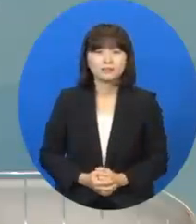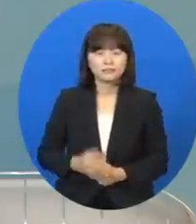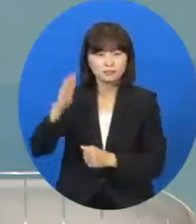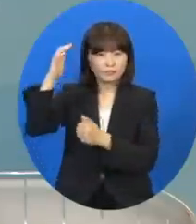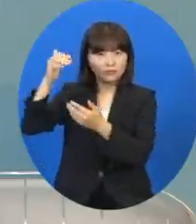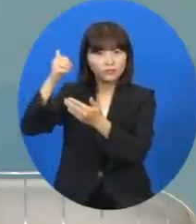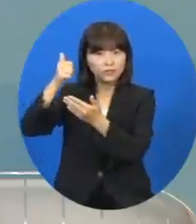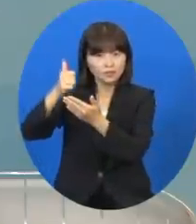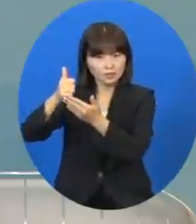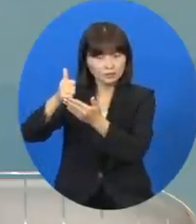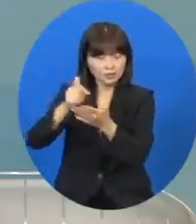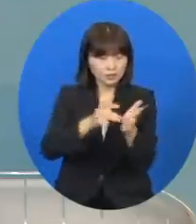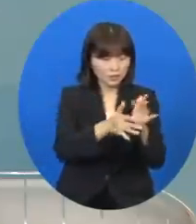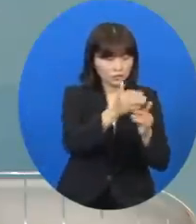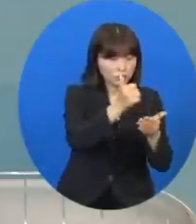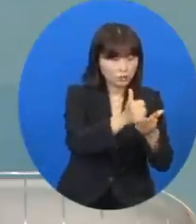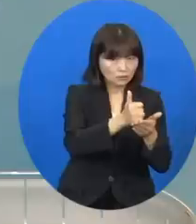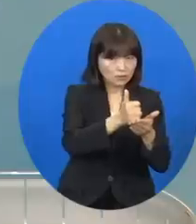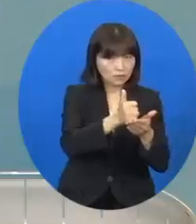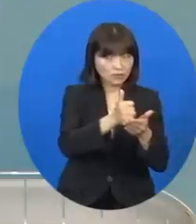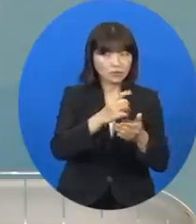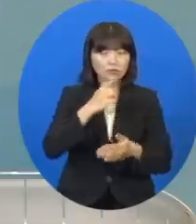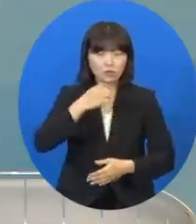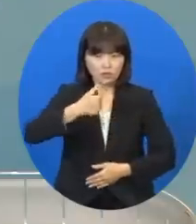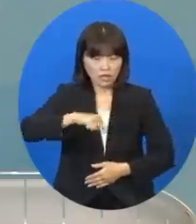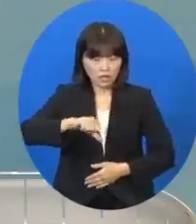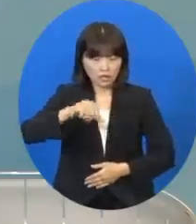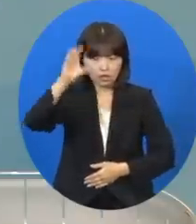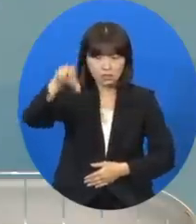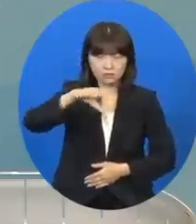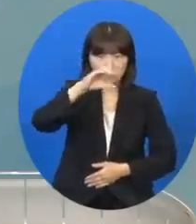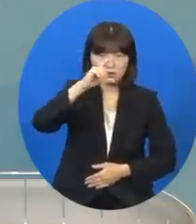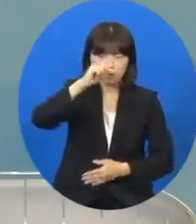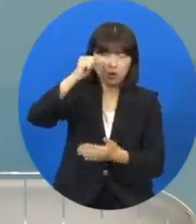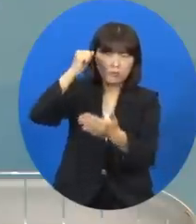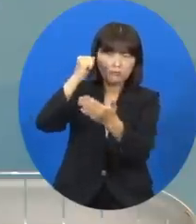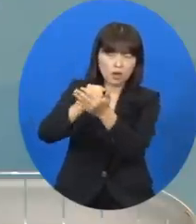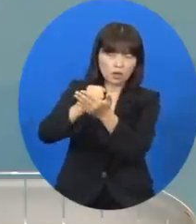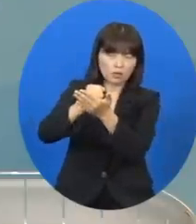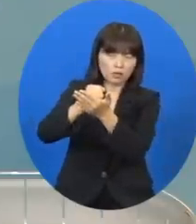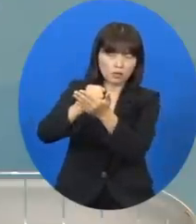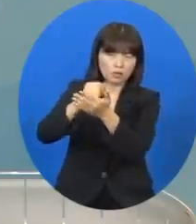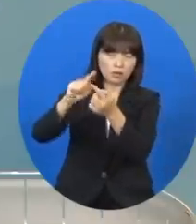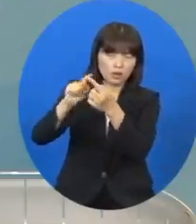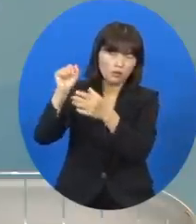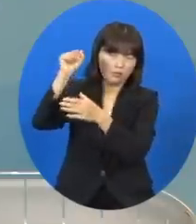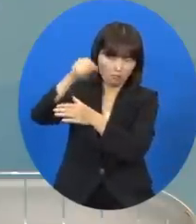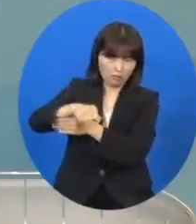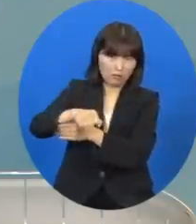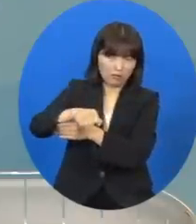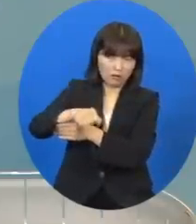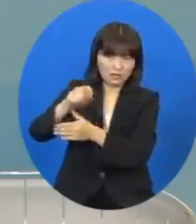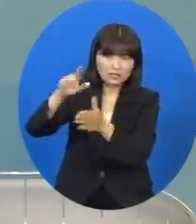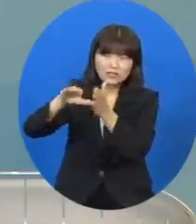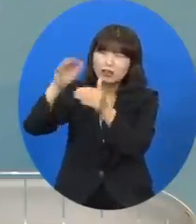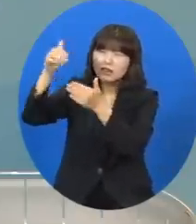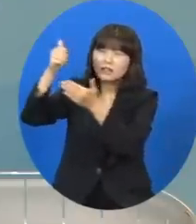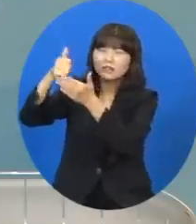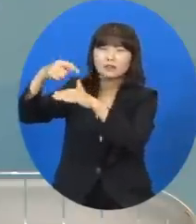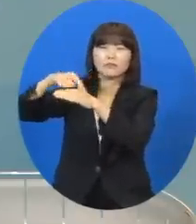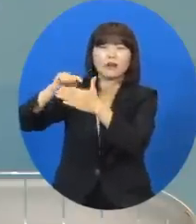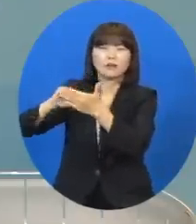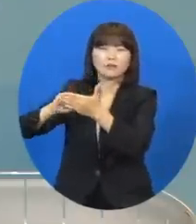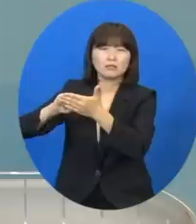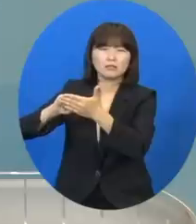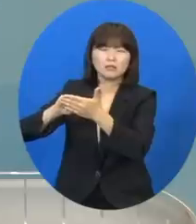하나님은 예수님을 당신의 독생자를 십자가에 못 박히도록 내버려 두십니다. 그때 그 하나님의 마음은